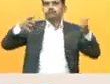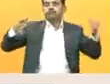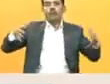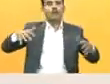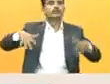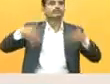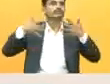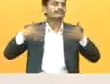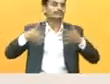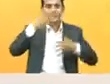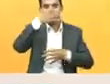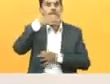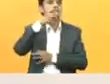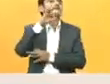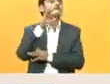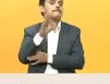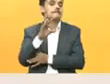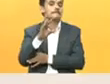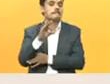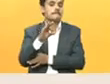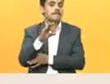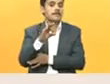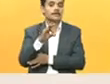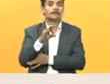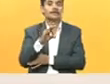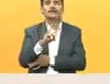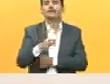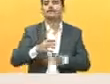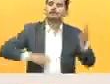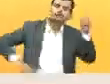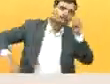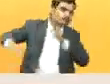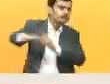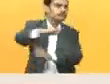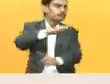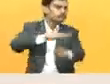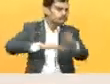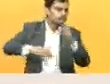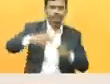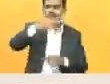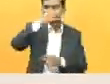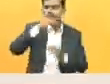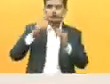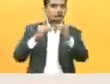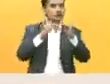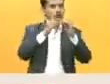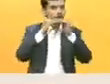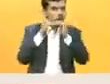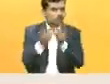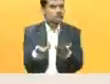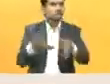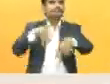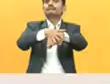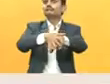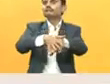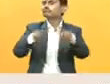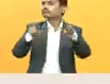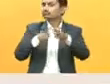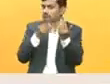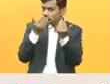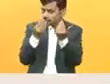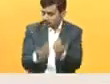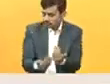अकल्पनीय दृश्य और समता समरसता का असाधारण संगम। इस